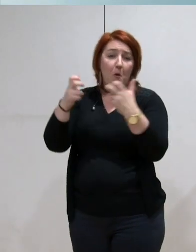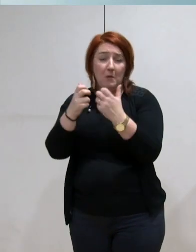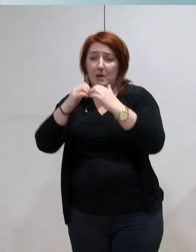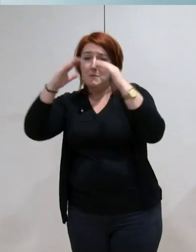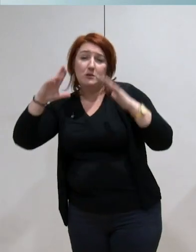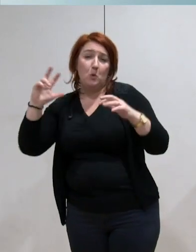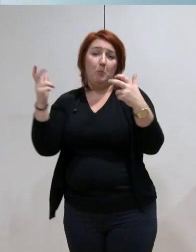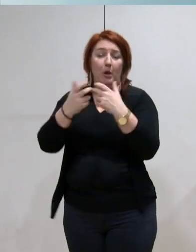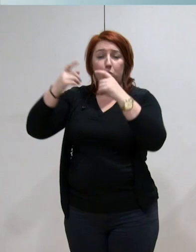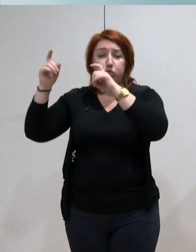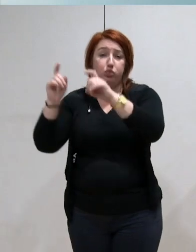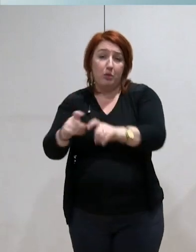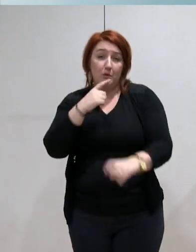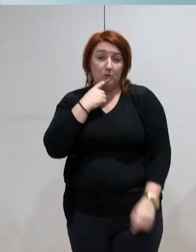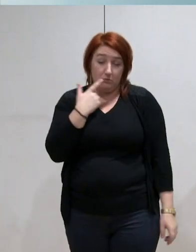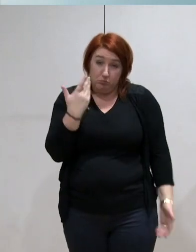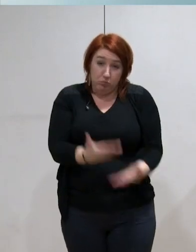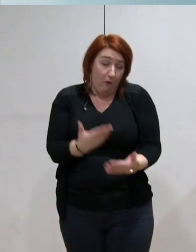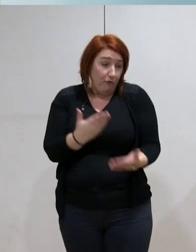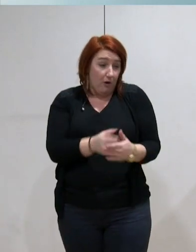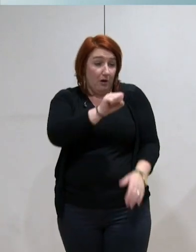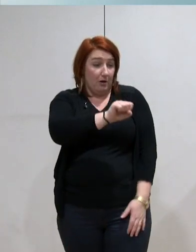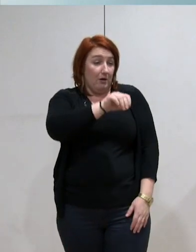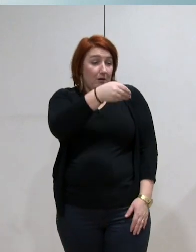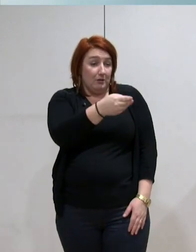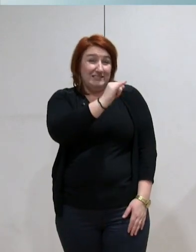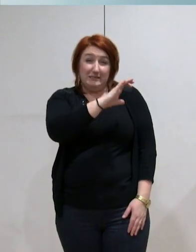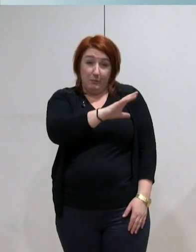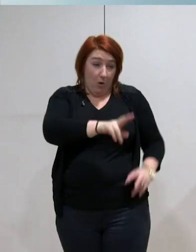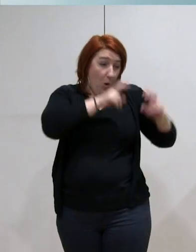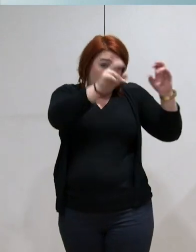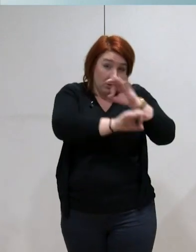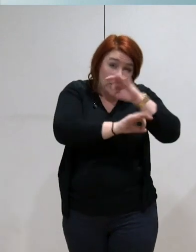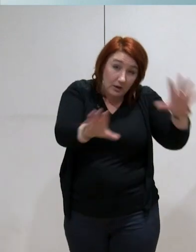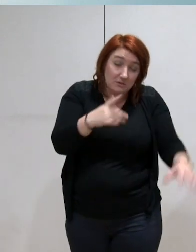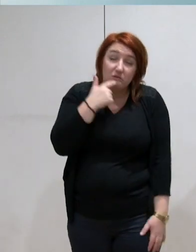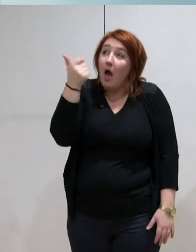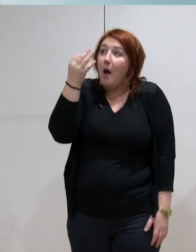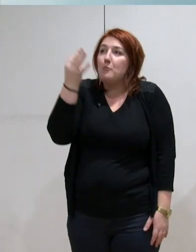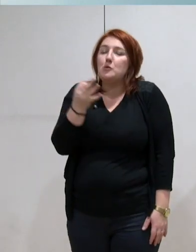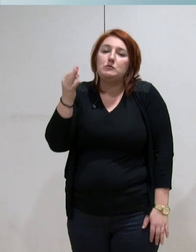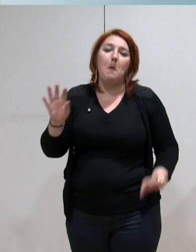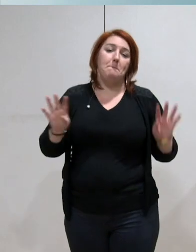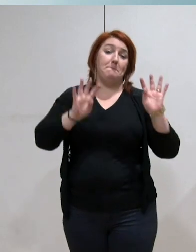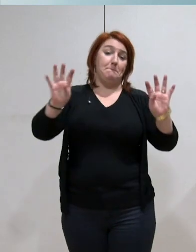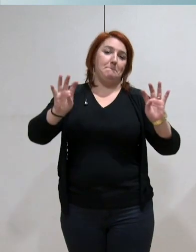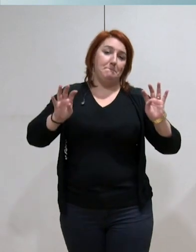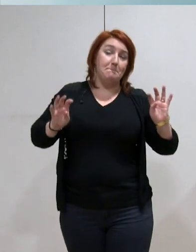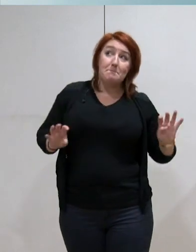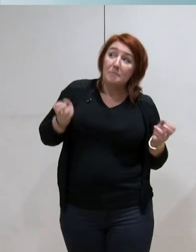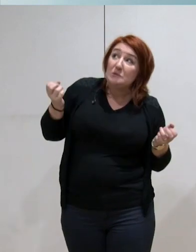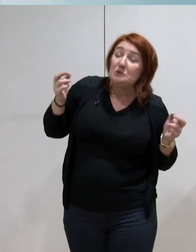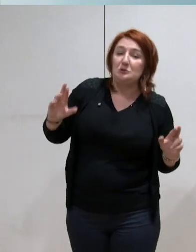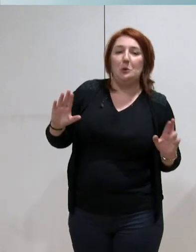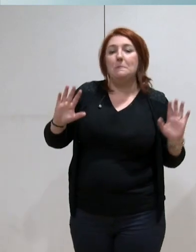jugé bon d'augmenter le SMIC donc ce 1% me paraît quelque chose d'un peu conditionnel autre chose qu'en